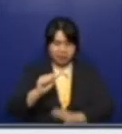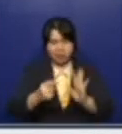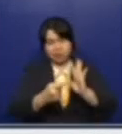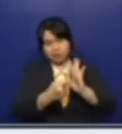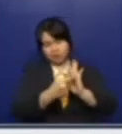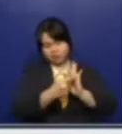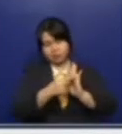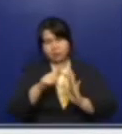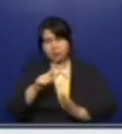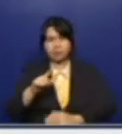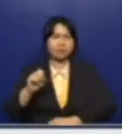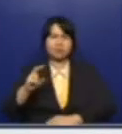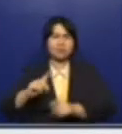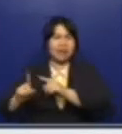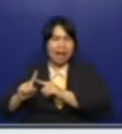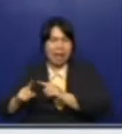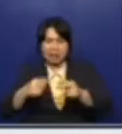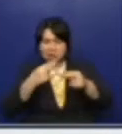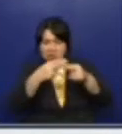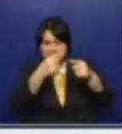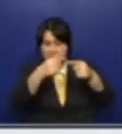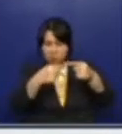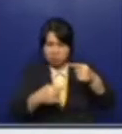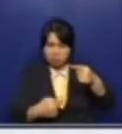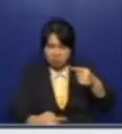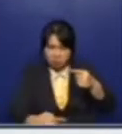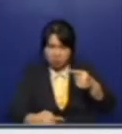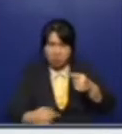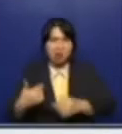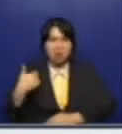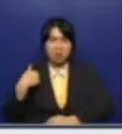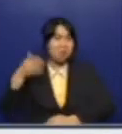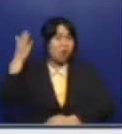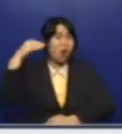กจิ๋วเห็นท่านเปรมเห็นสุจินด